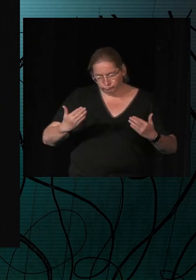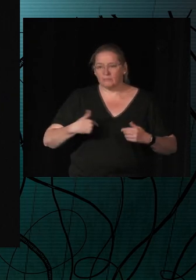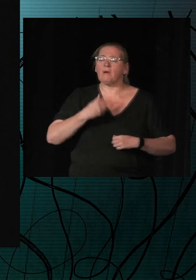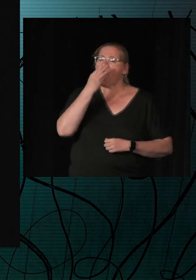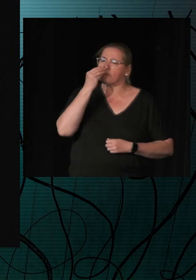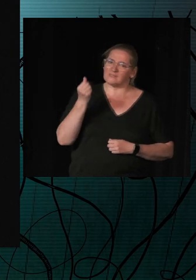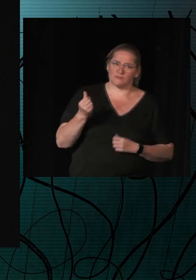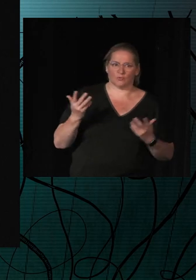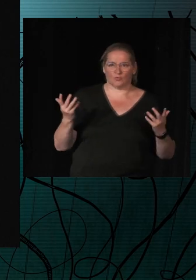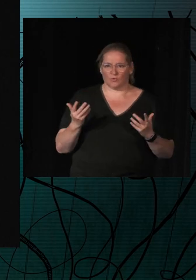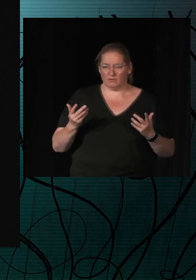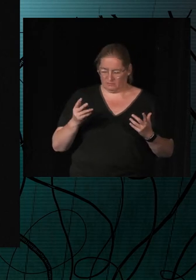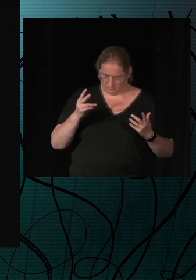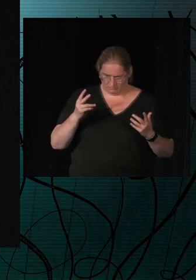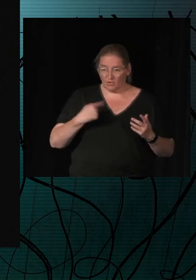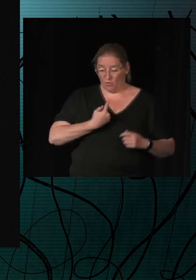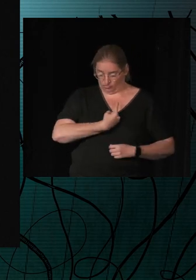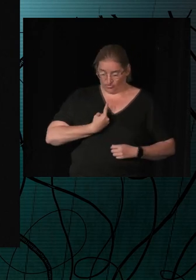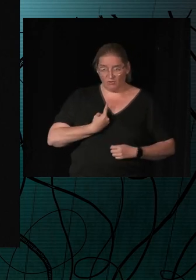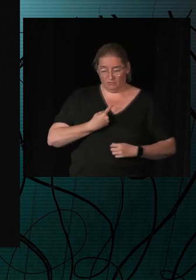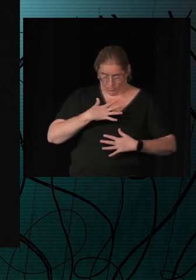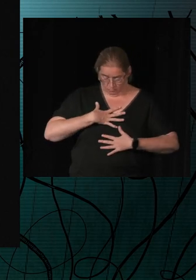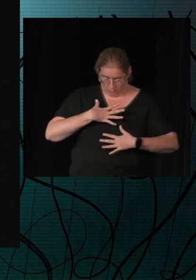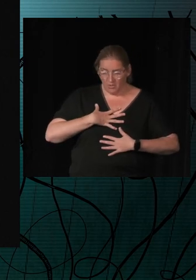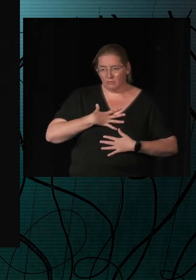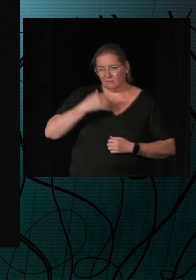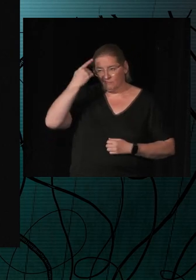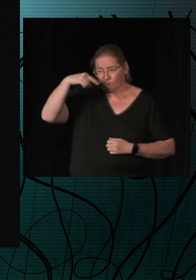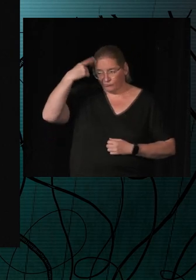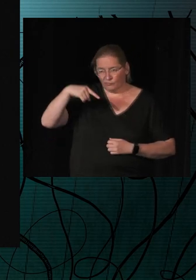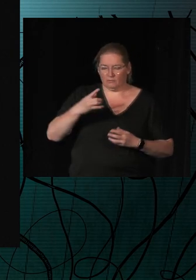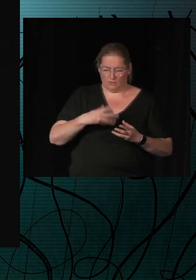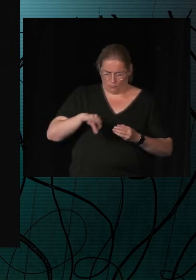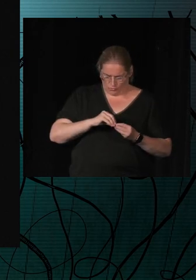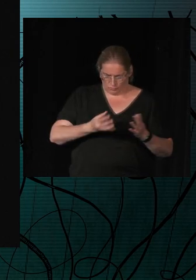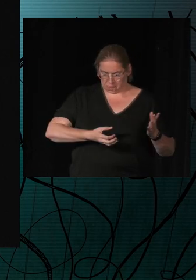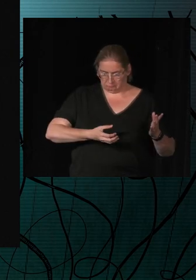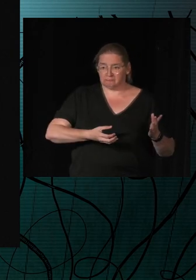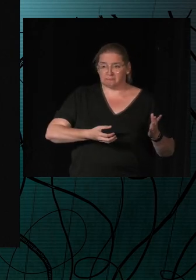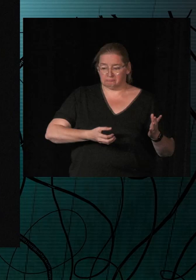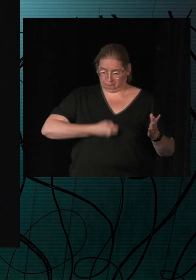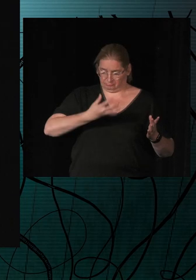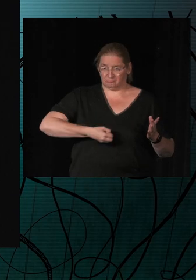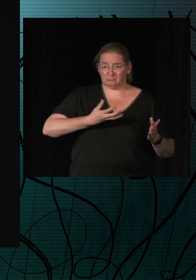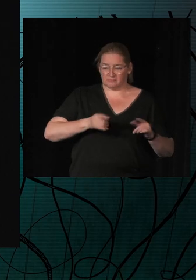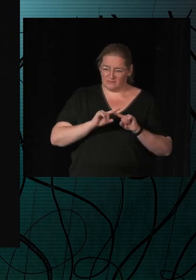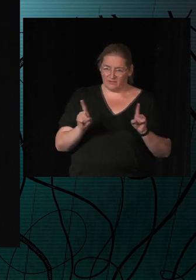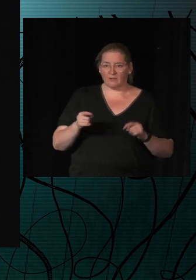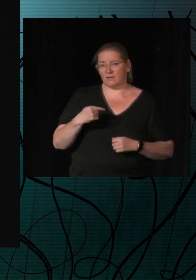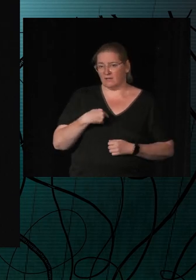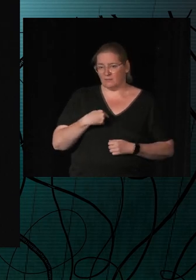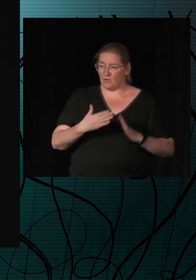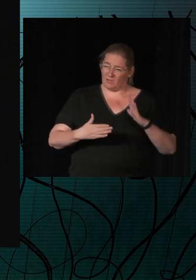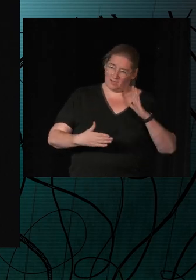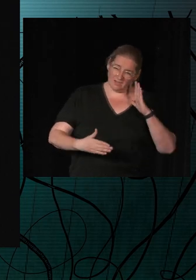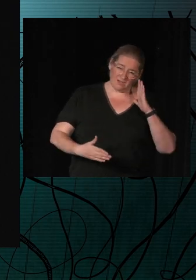que ma peur ne sert à rien quand je suis seule c'està-dire que en plus je l'exprime pas du tout de la même façon savoir que je suis très